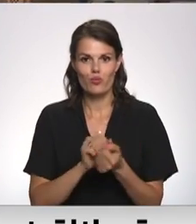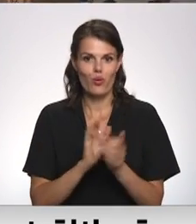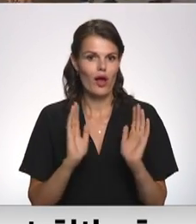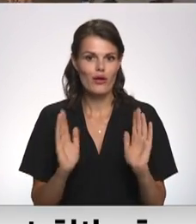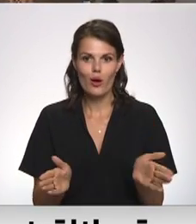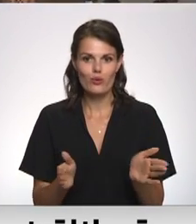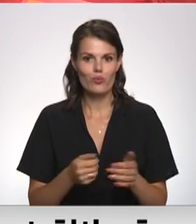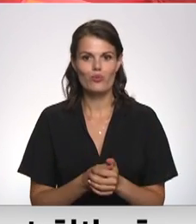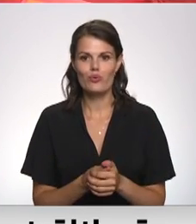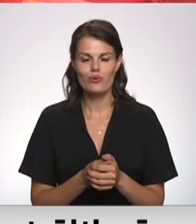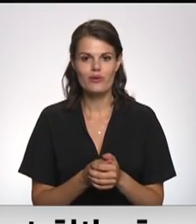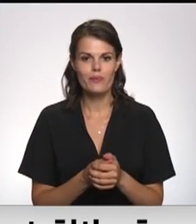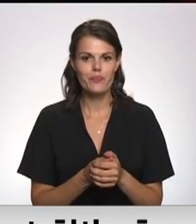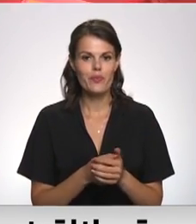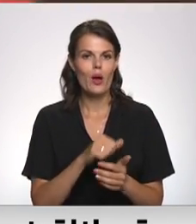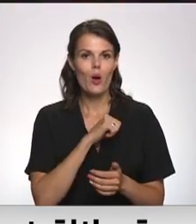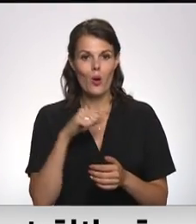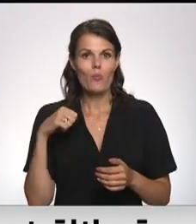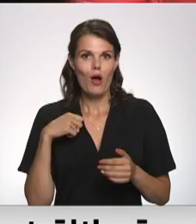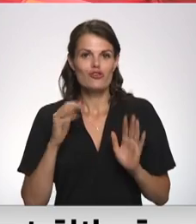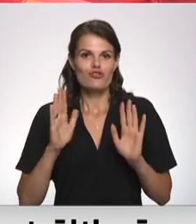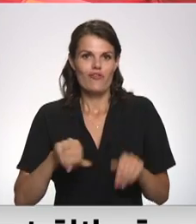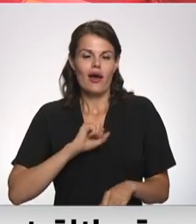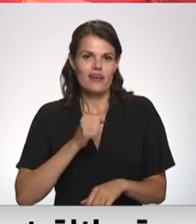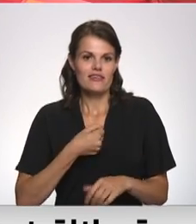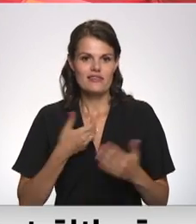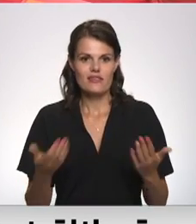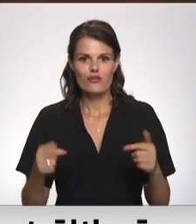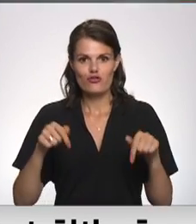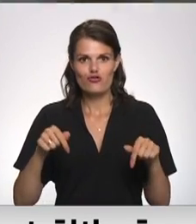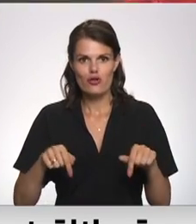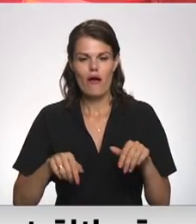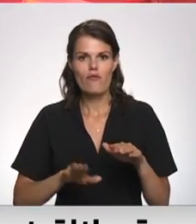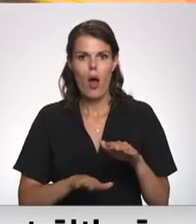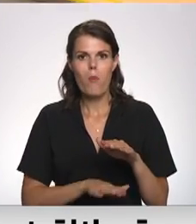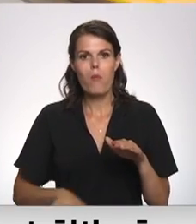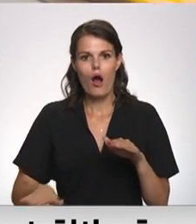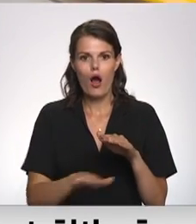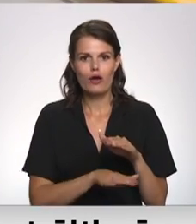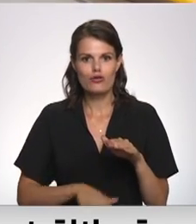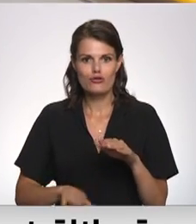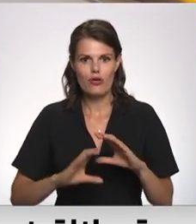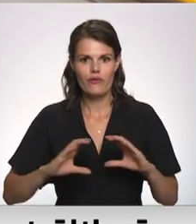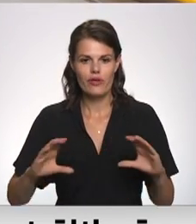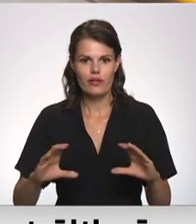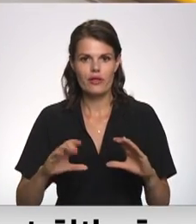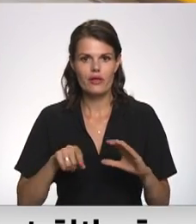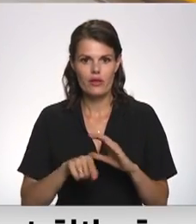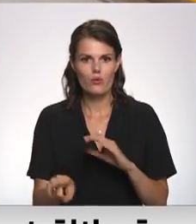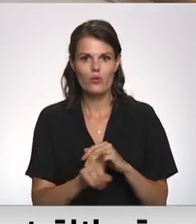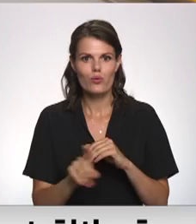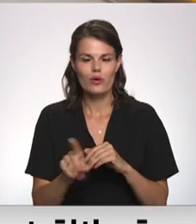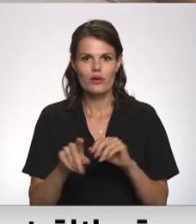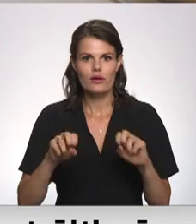abojāsies, tak jau pats paši jau var iztikt. Nu šeit apakšā, tajā pašā vitrīnā, tie ir